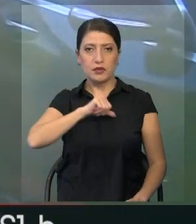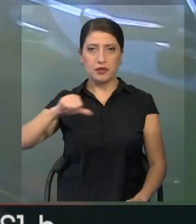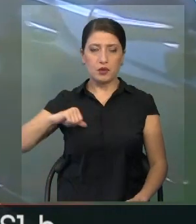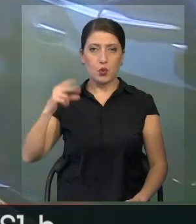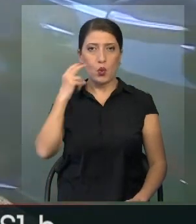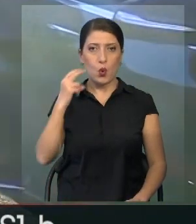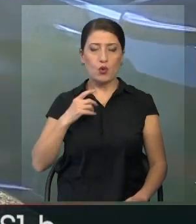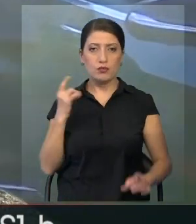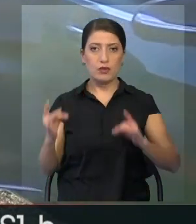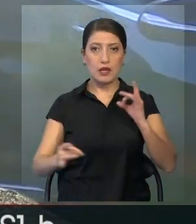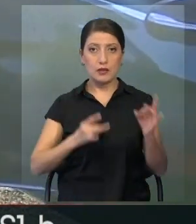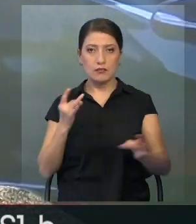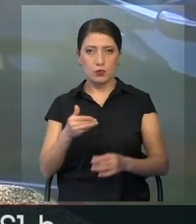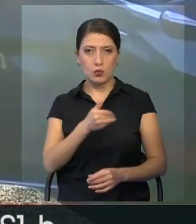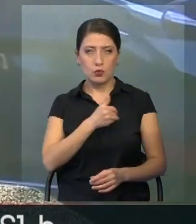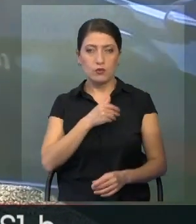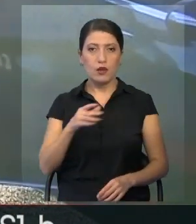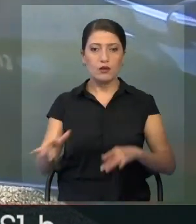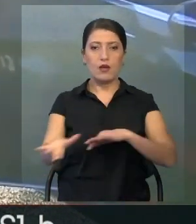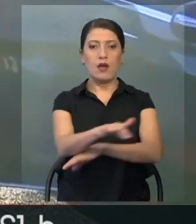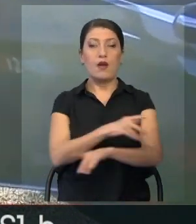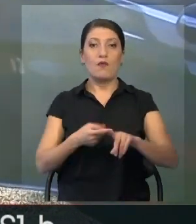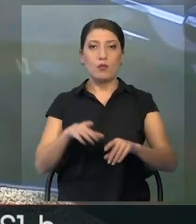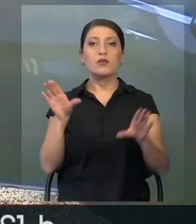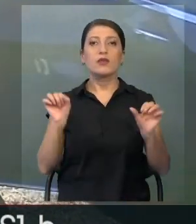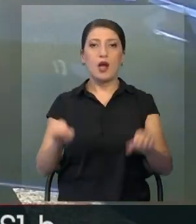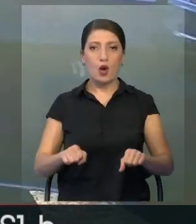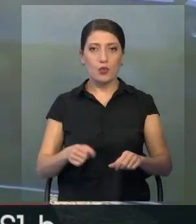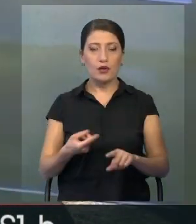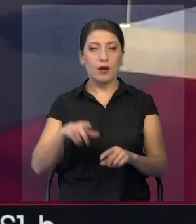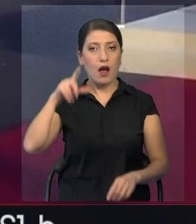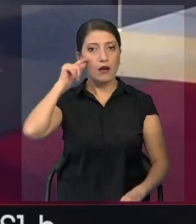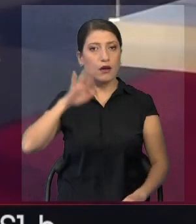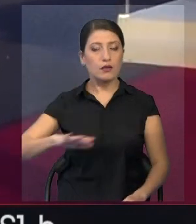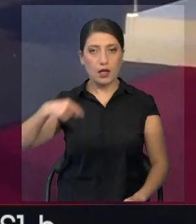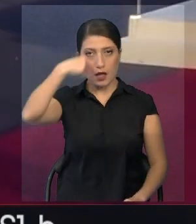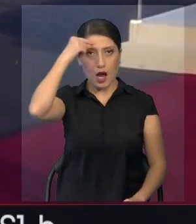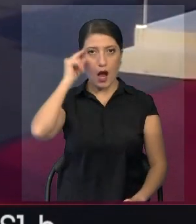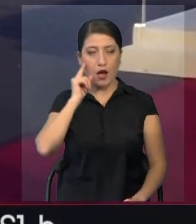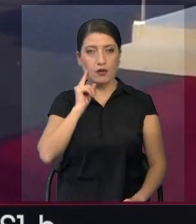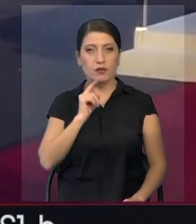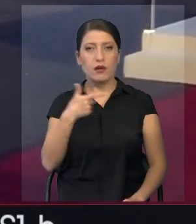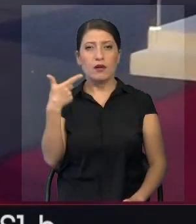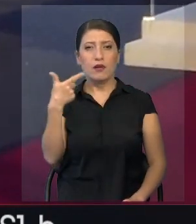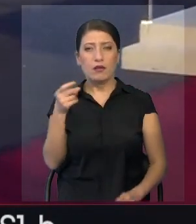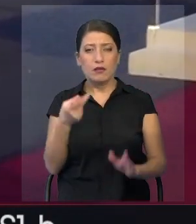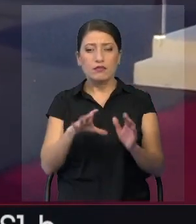Լոնդոնը լարվածություն է մտցնում տարածաշրջան, որպեսզի կարողանա ձեռքը գցել Հայաստանի ու Ադրբեջանի